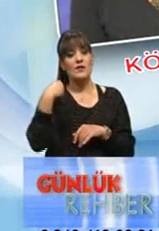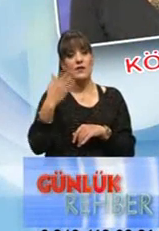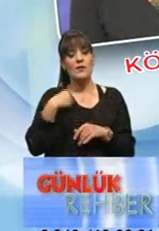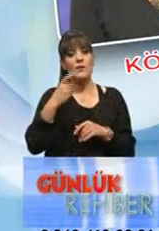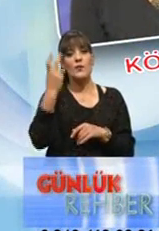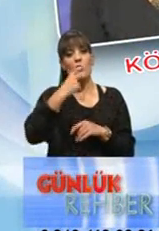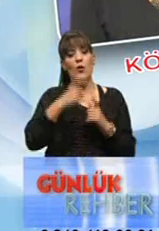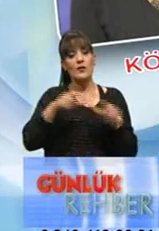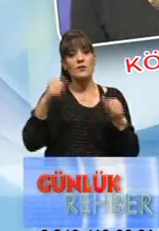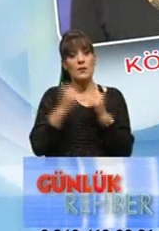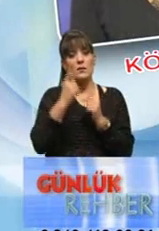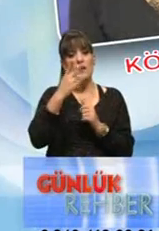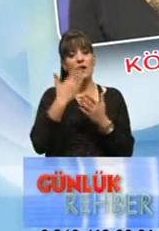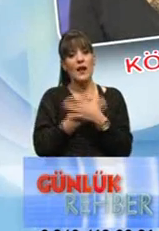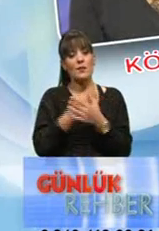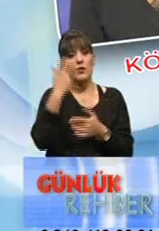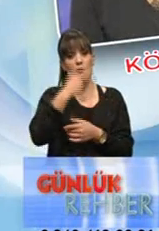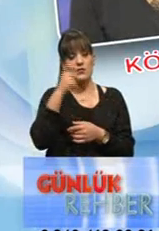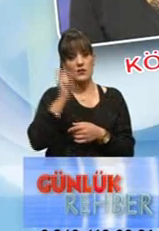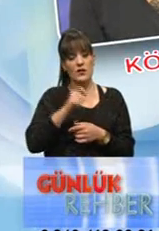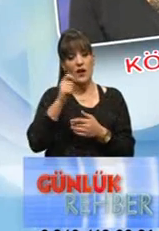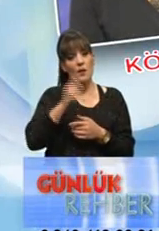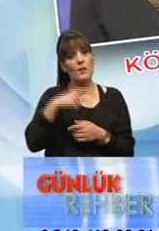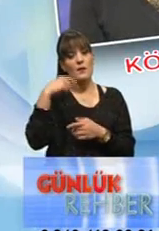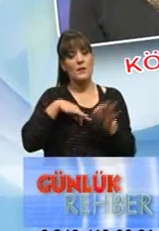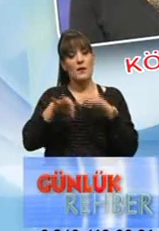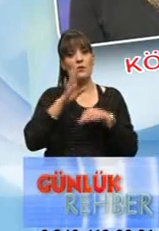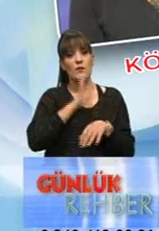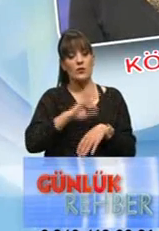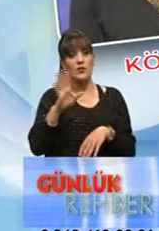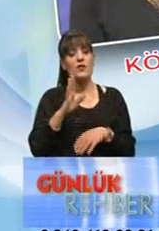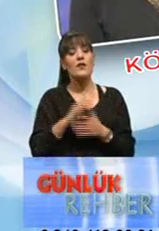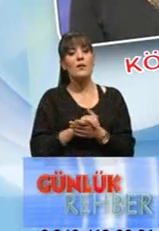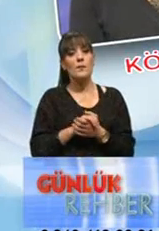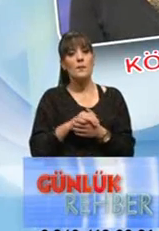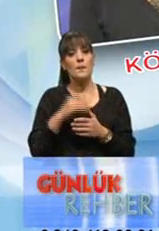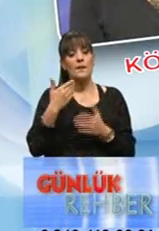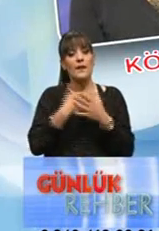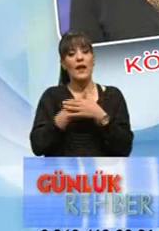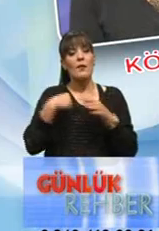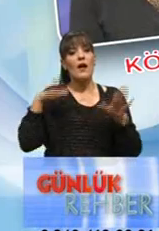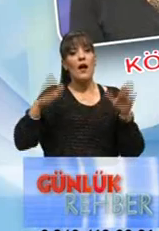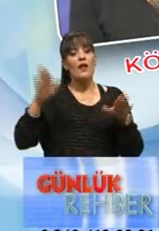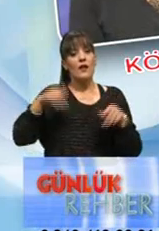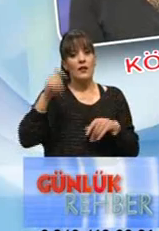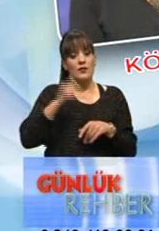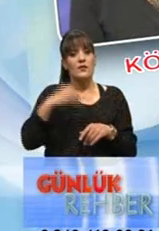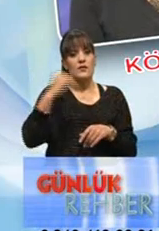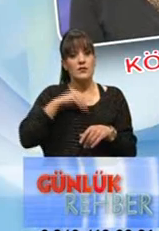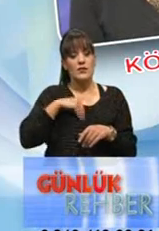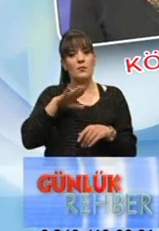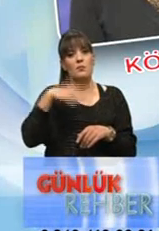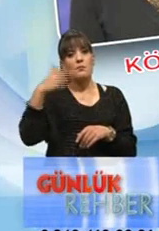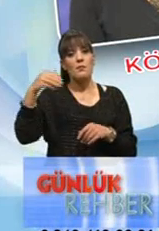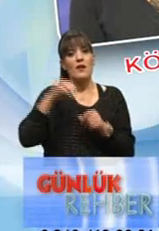Orkestra ile birlikte bir Kelebek konseri düzenlemeyi planlıyoruz. Muhteşem, harika. Kelebek kanat çırpıyor ve sanıyorum daha başka